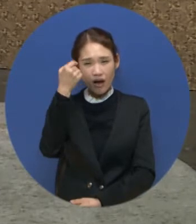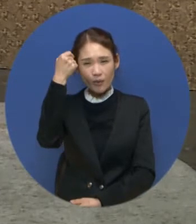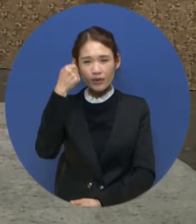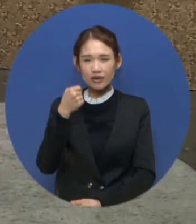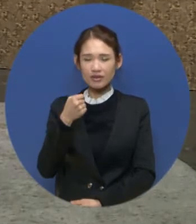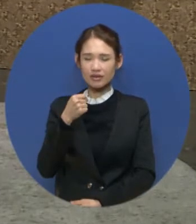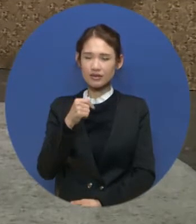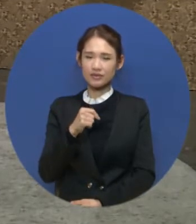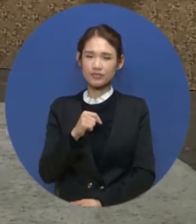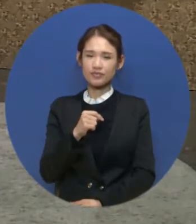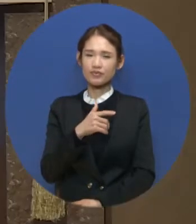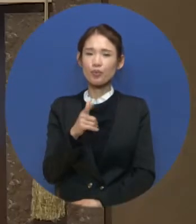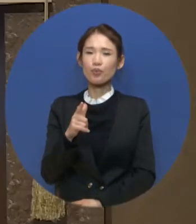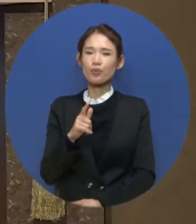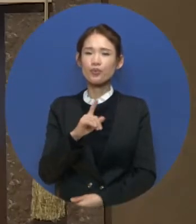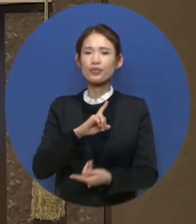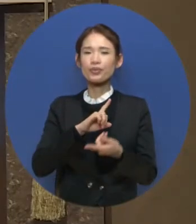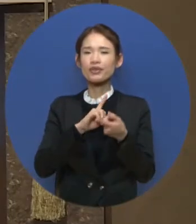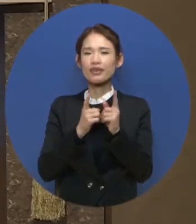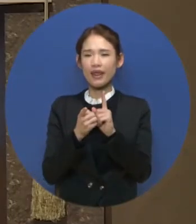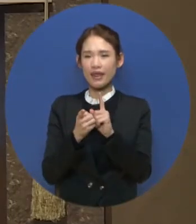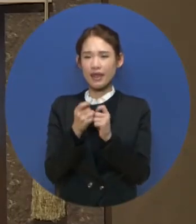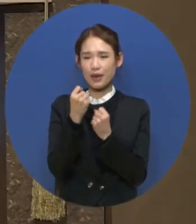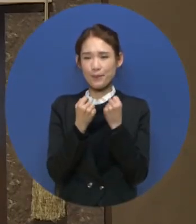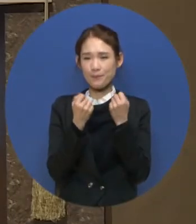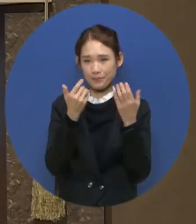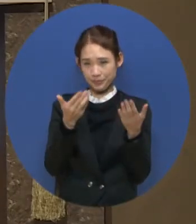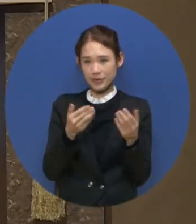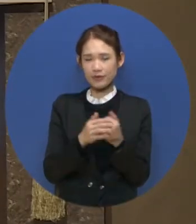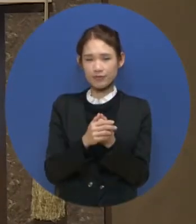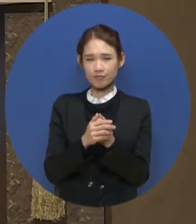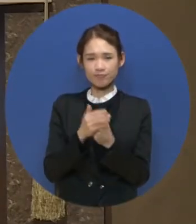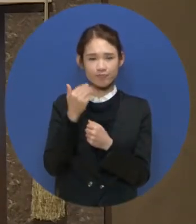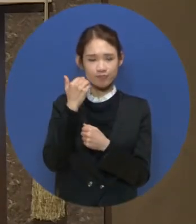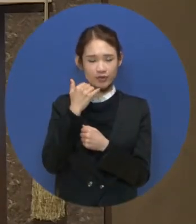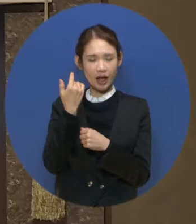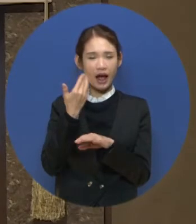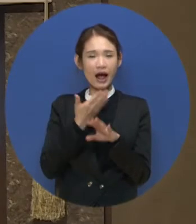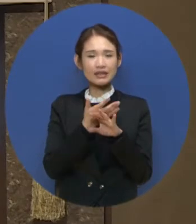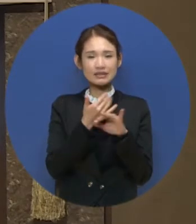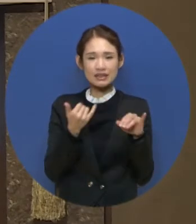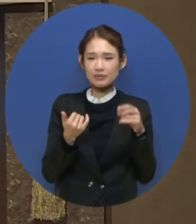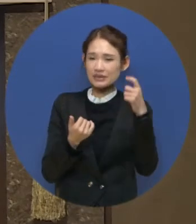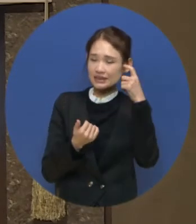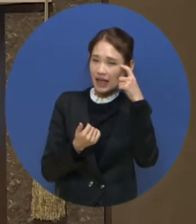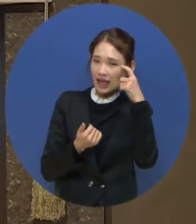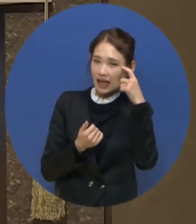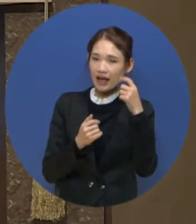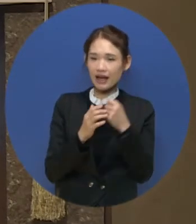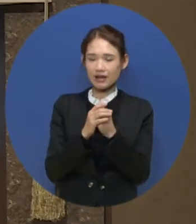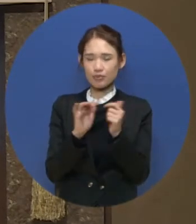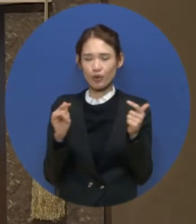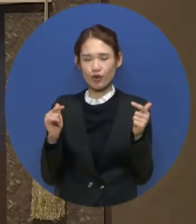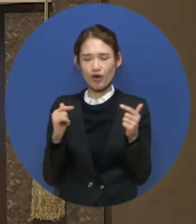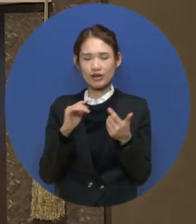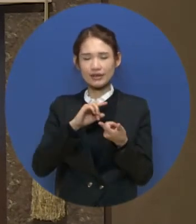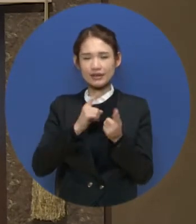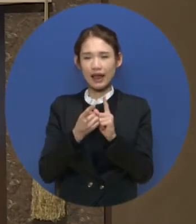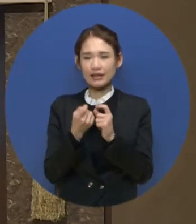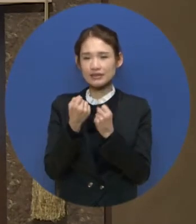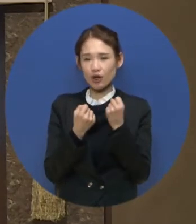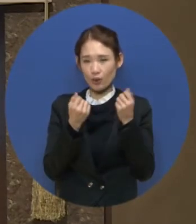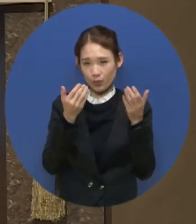있는데요. 어떻게 보면 대변해 주는 거예요. 누구의 생각이나 또 옹호해 권리를. 준다. 그렇죠. 이제 그런